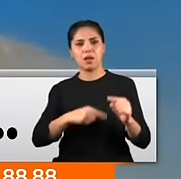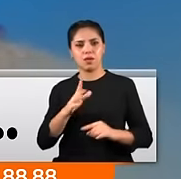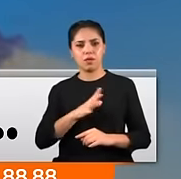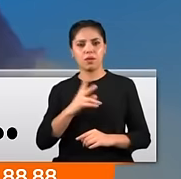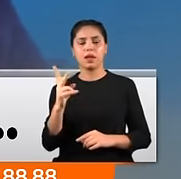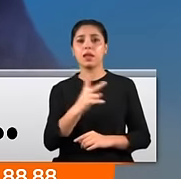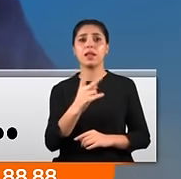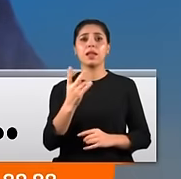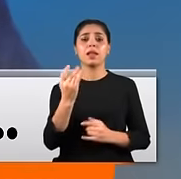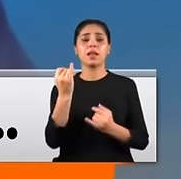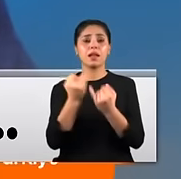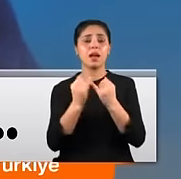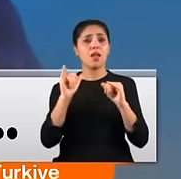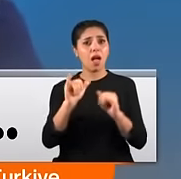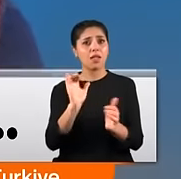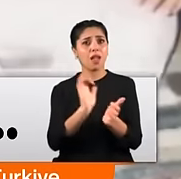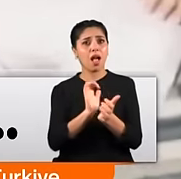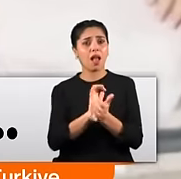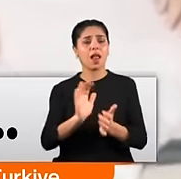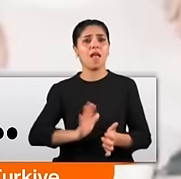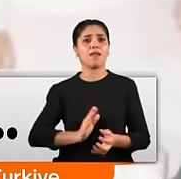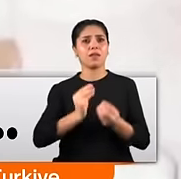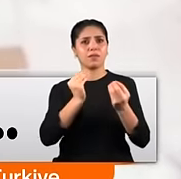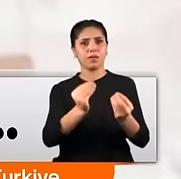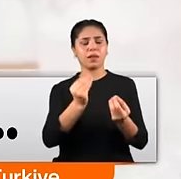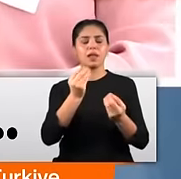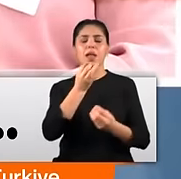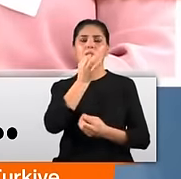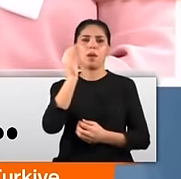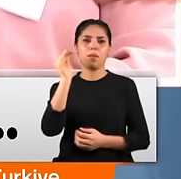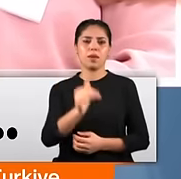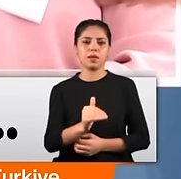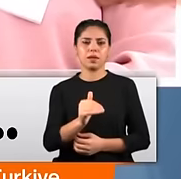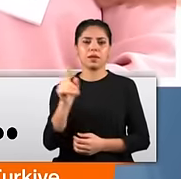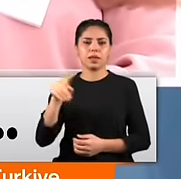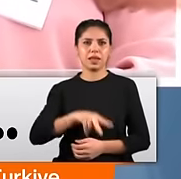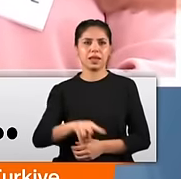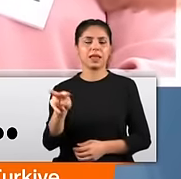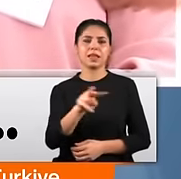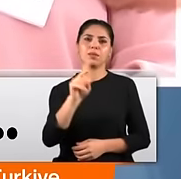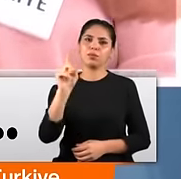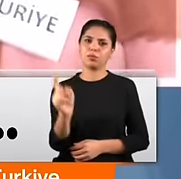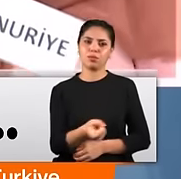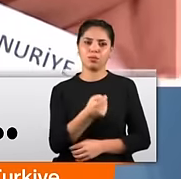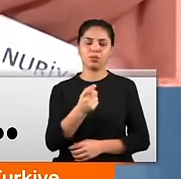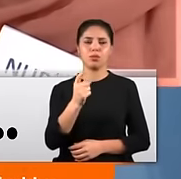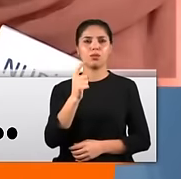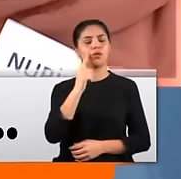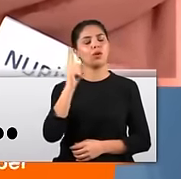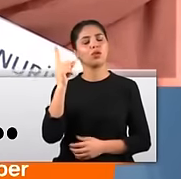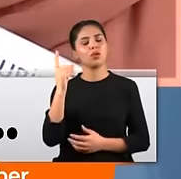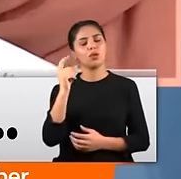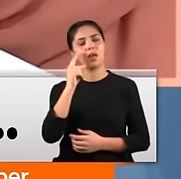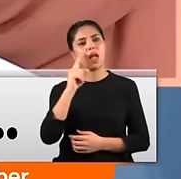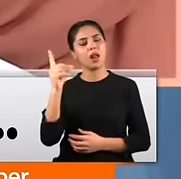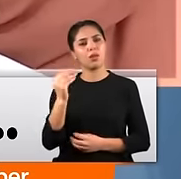aynı aileye evlatlık verildiği. Çok geçmedi, beklenen haber geldi. Şimdi Nuriye Hanımcığım, senin ikizleri de buldum. Gözün aydın.